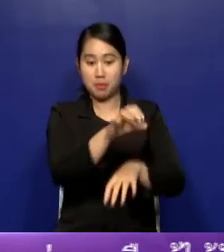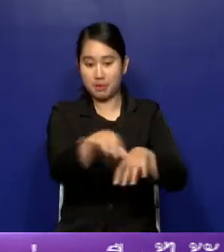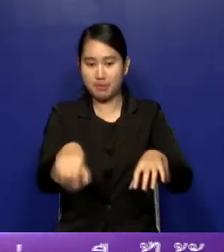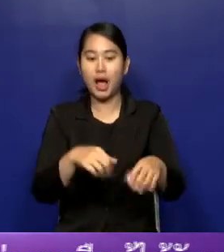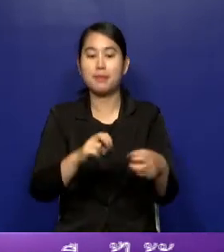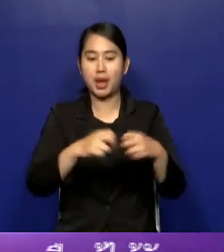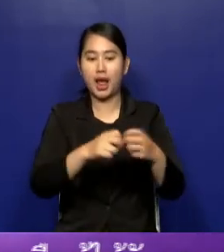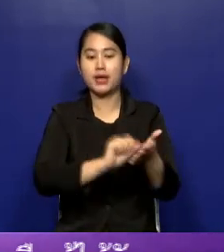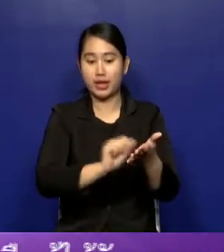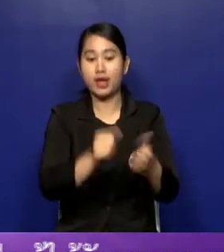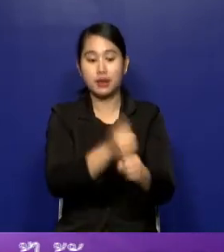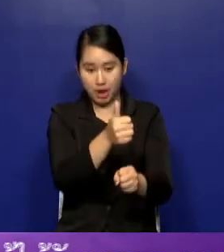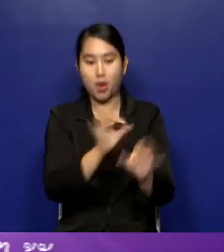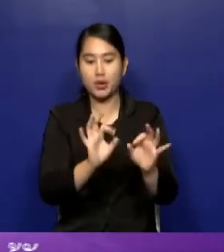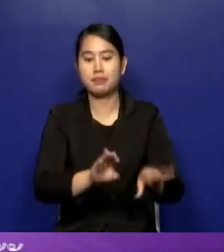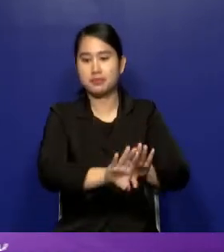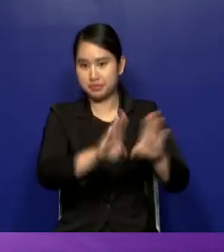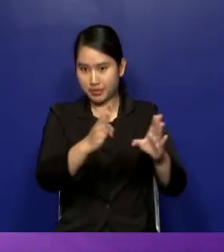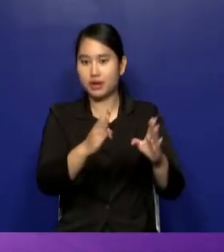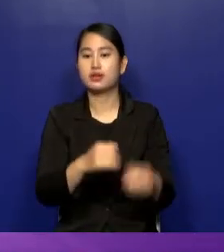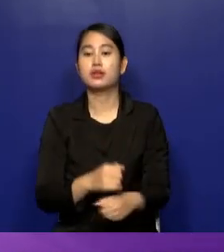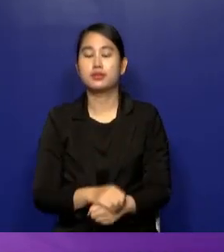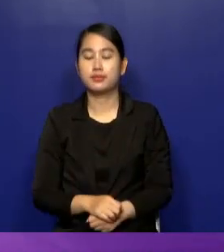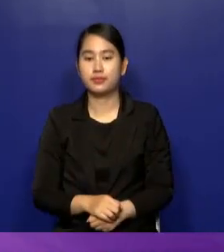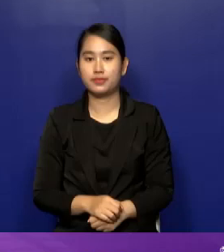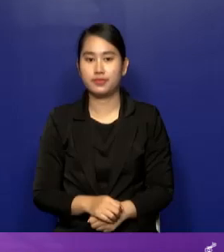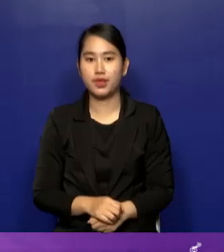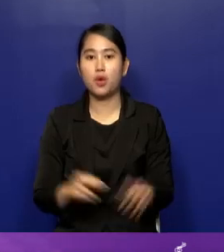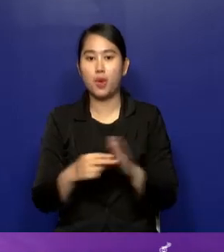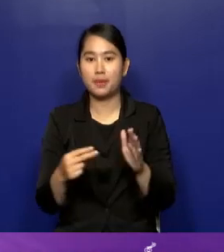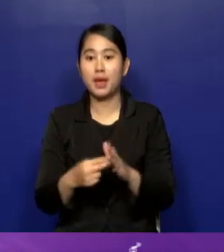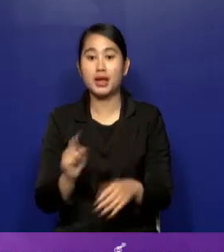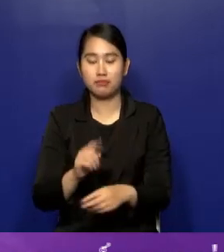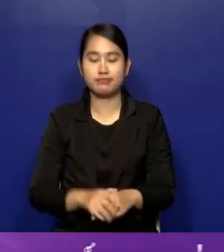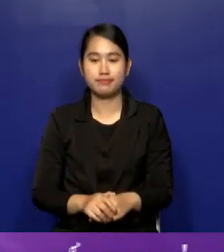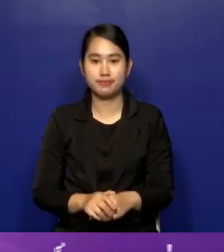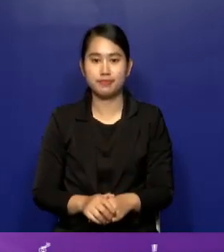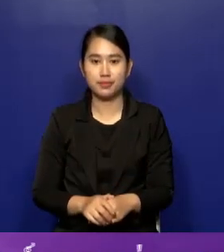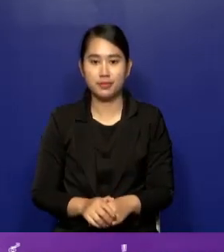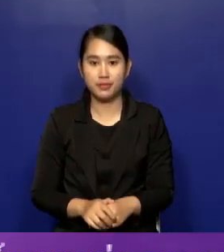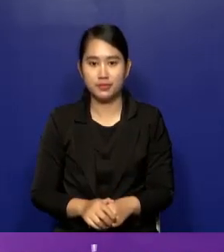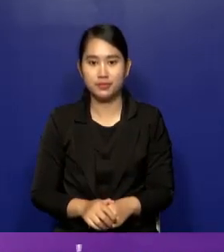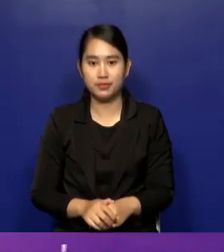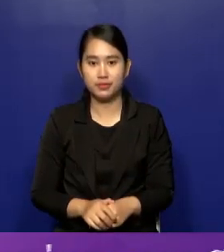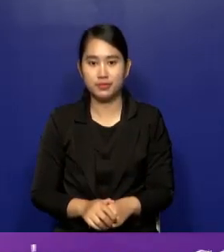ามนั้นเขาก็เปิดเป็นปกติไปนะครับอันนี้ก็เป็นเรื่องของเฉพาะในเรื่องของเ